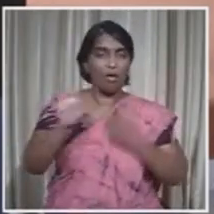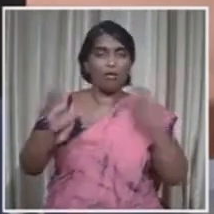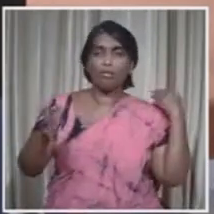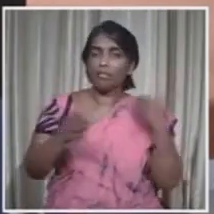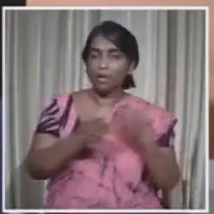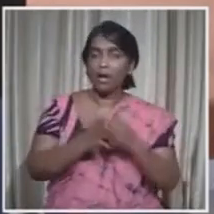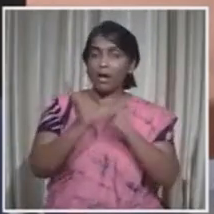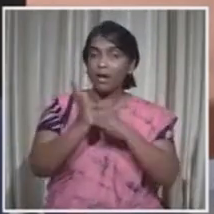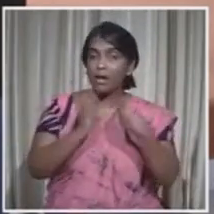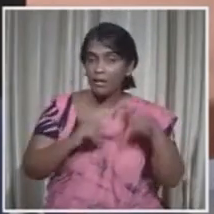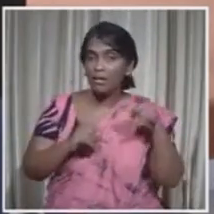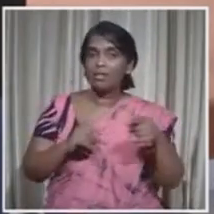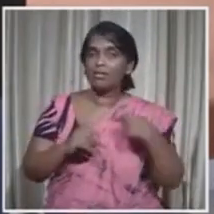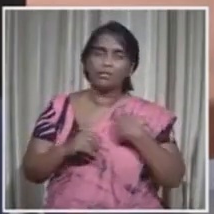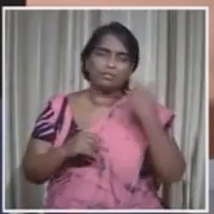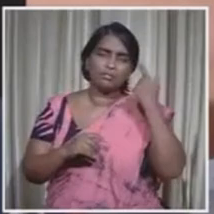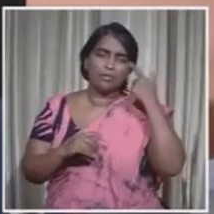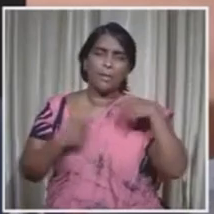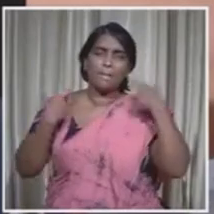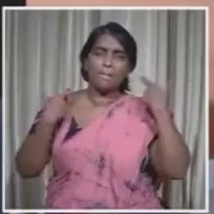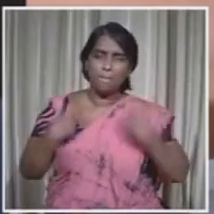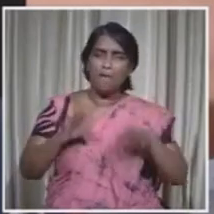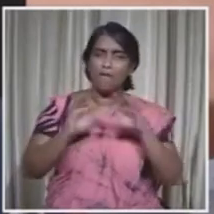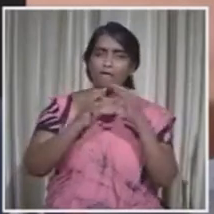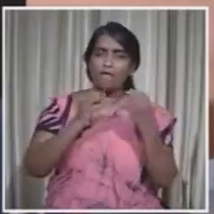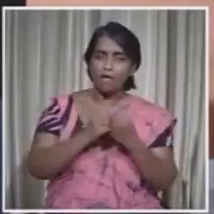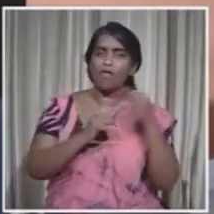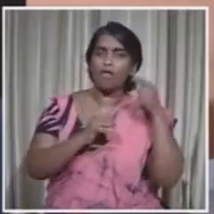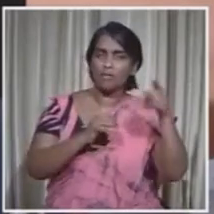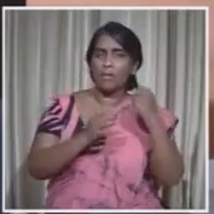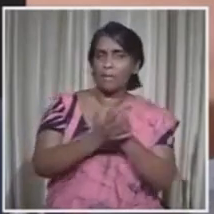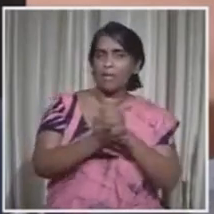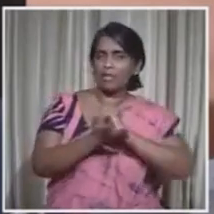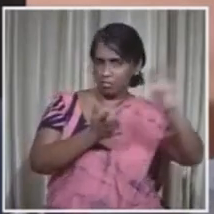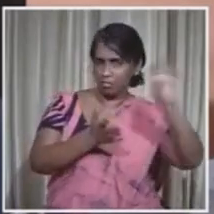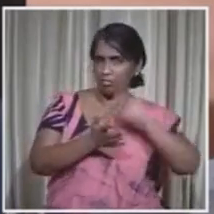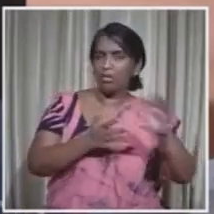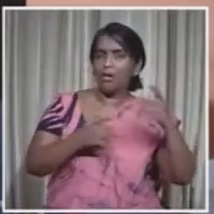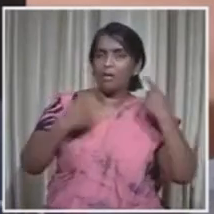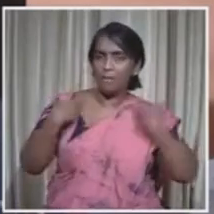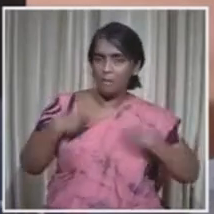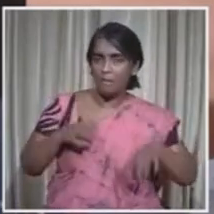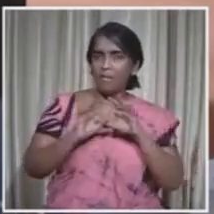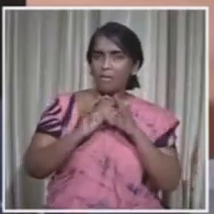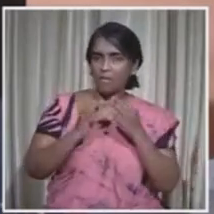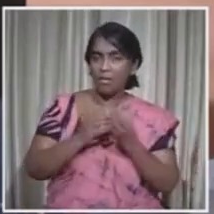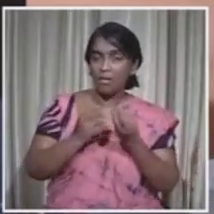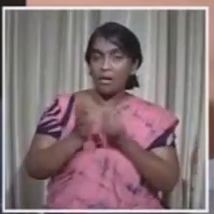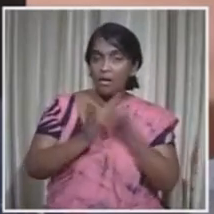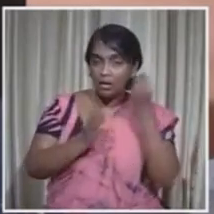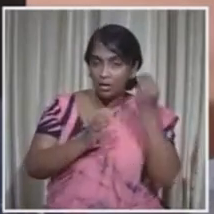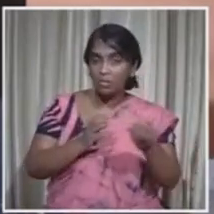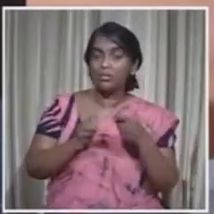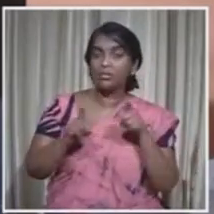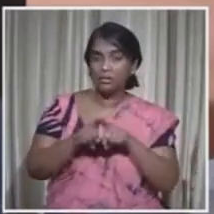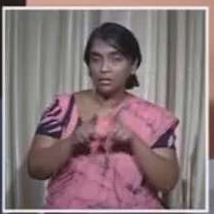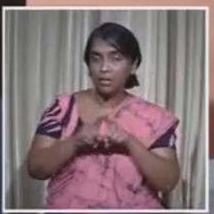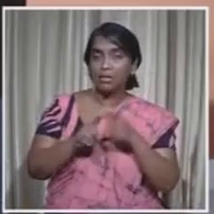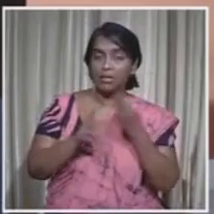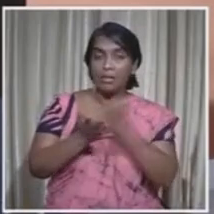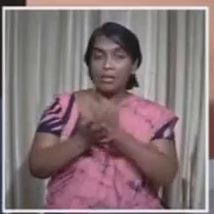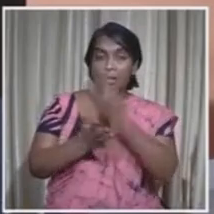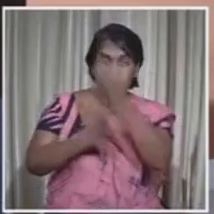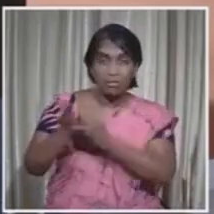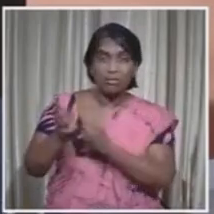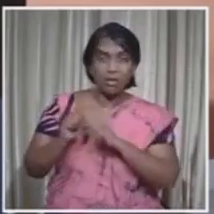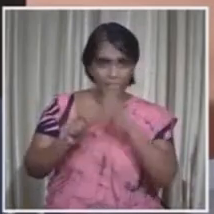ණය මට නම් හිතන්නේ රාජපක්ෂ පෞලයාගේ ISB දන්නෙත් නෑ. රාජපක්ෂ පෞලයා ඉෂුව කරපු ඉන්ටර්නැෂනල් සවරින් බොන්ඩ්ස් වලට දන්නේ